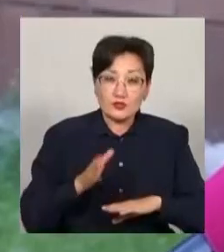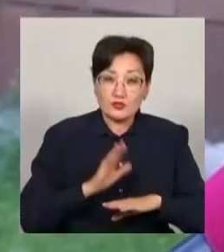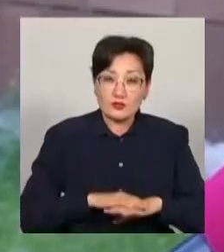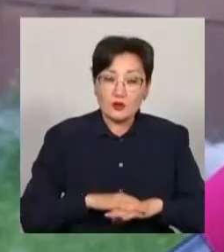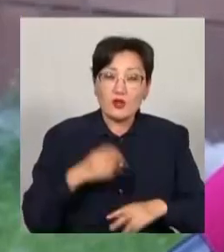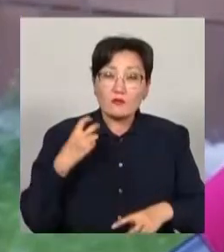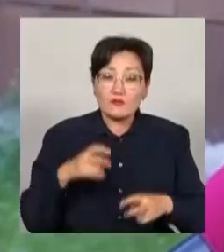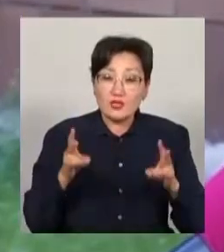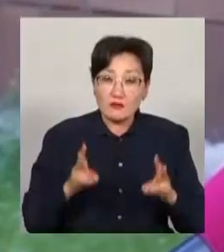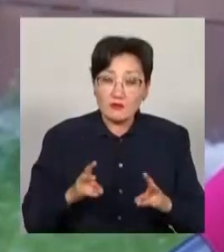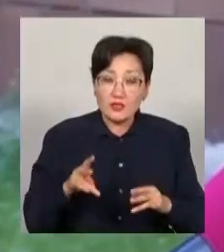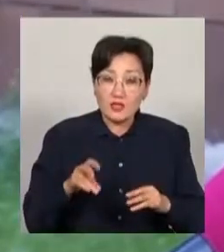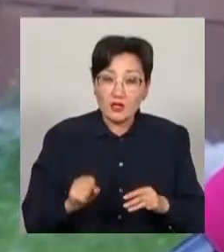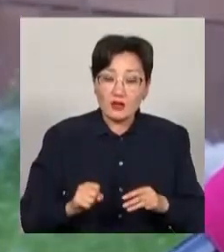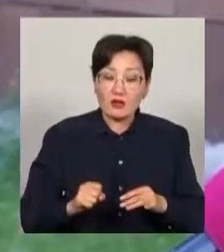политравмы,